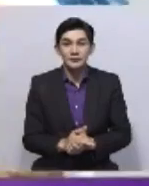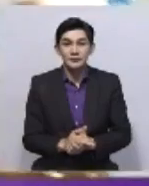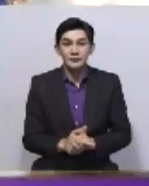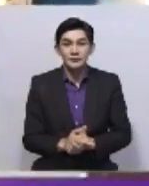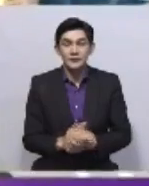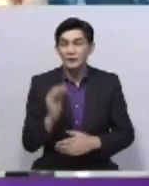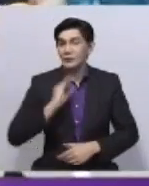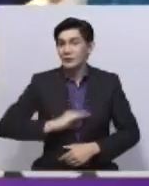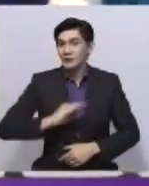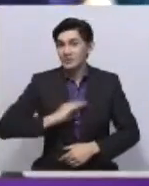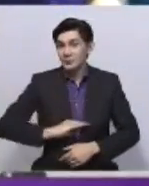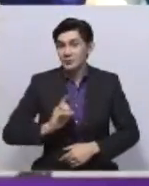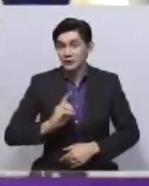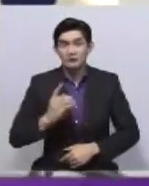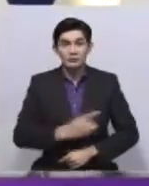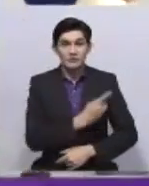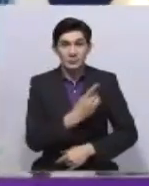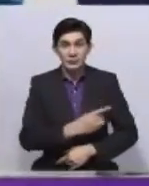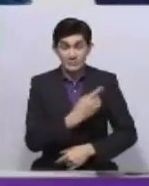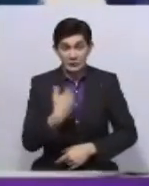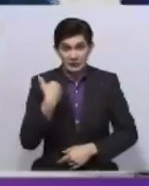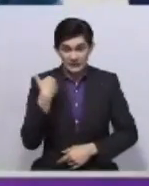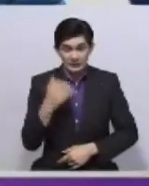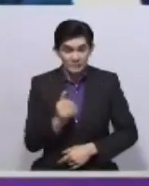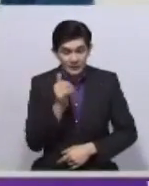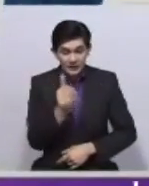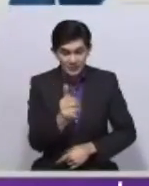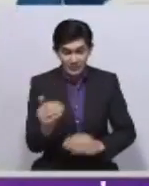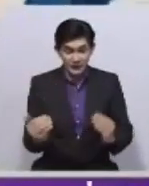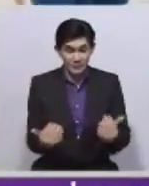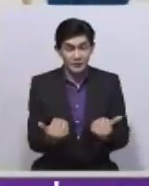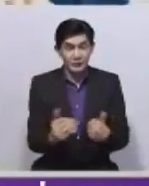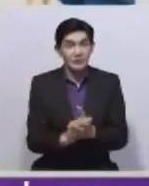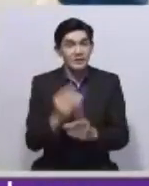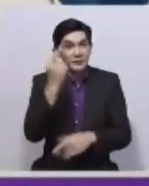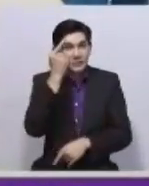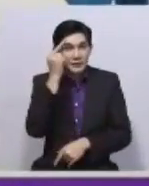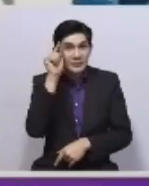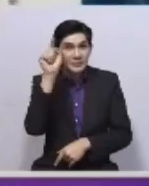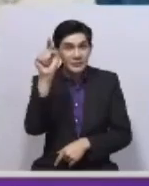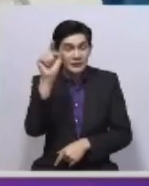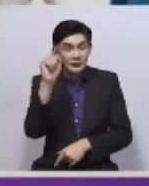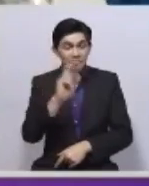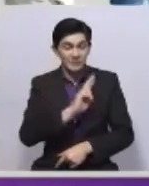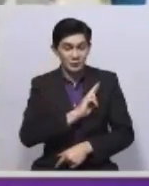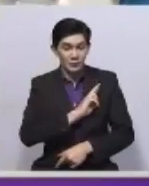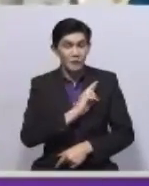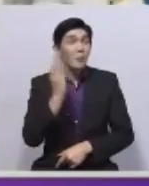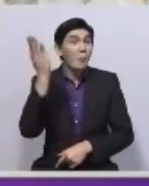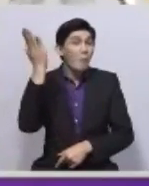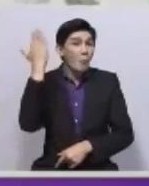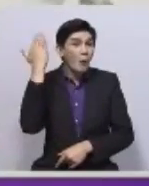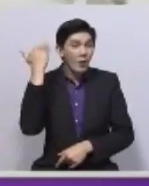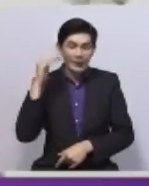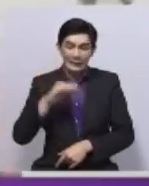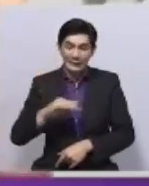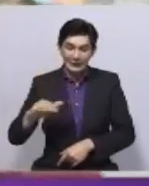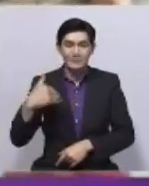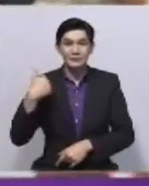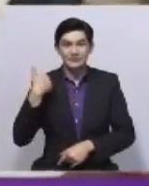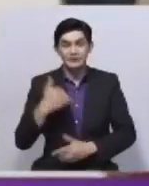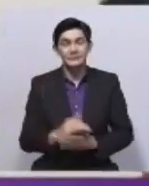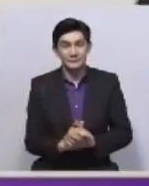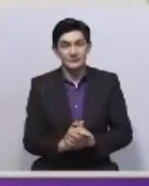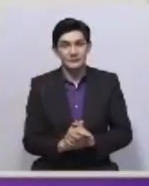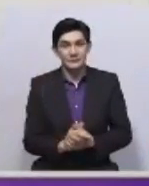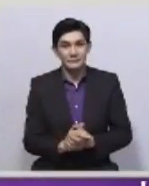ก็รู้สึกดีใจนะฮะที่มางานแล้วก็ทำให้นึกถึงบรรยากาศตอนสมัยที่เรายังเด็กๆดูอ